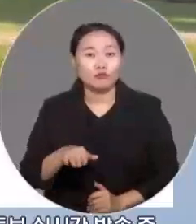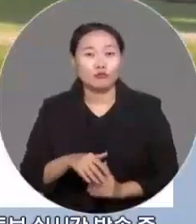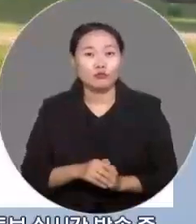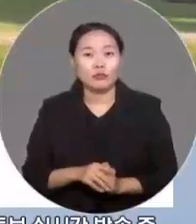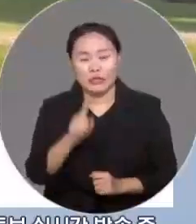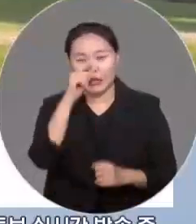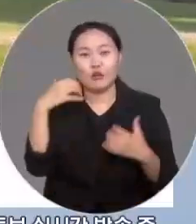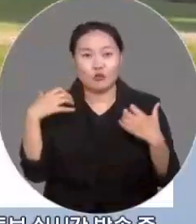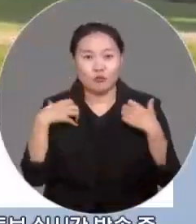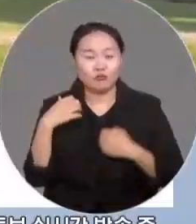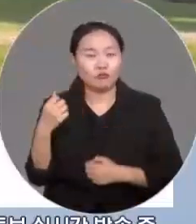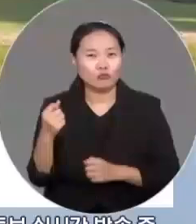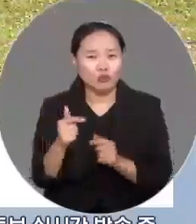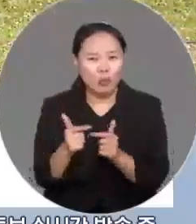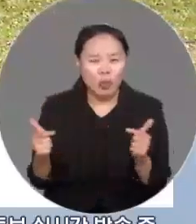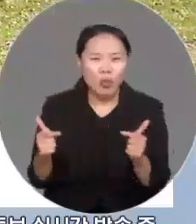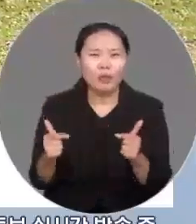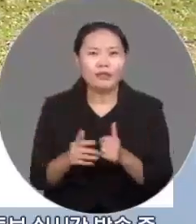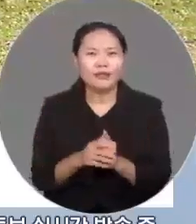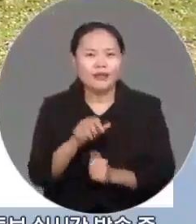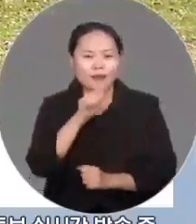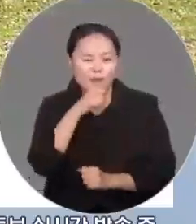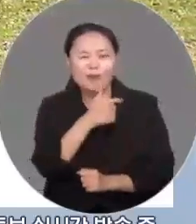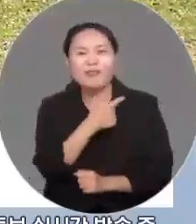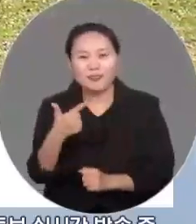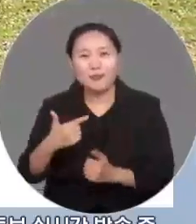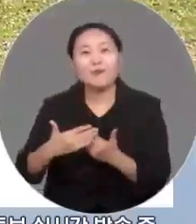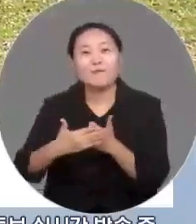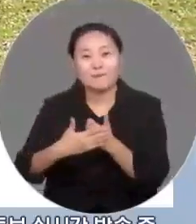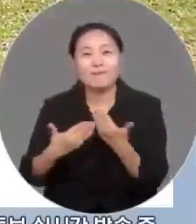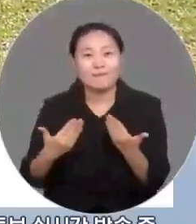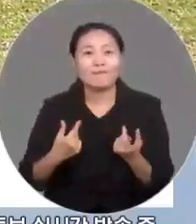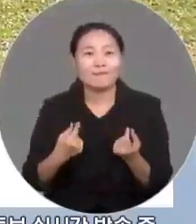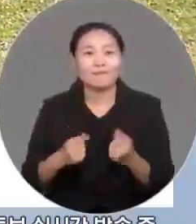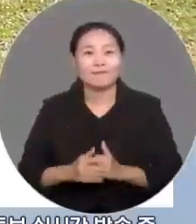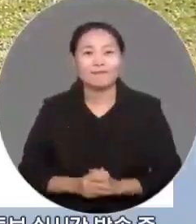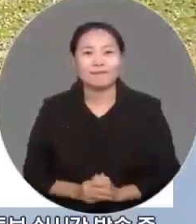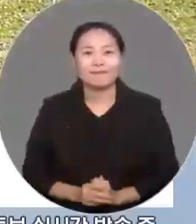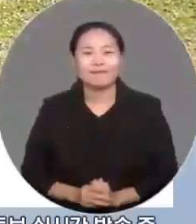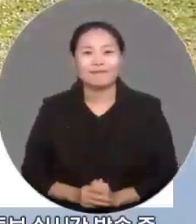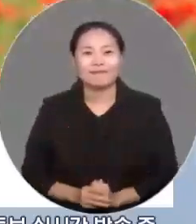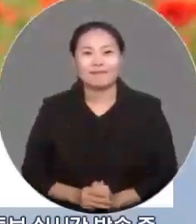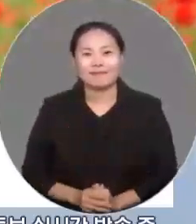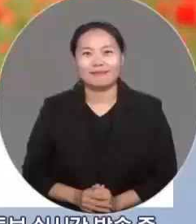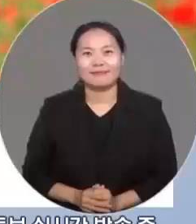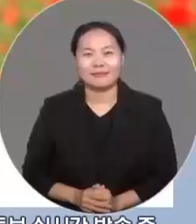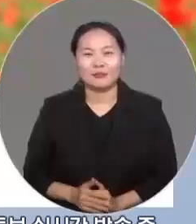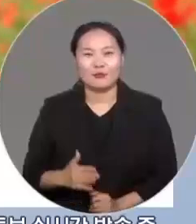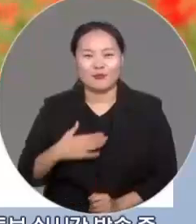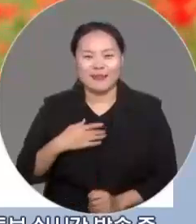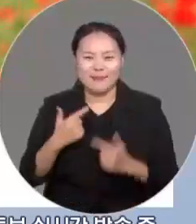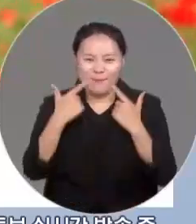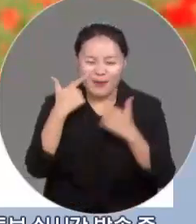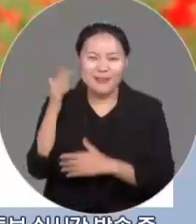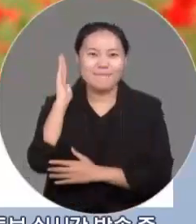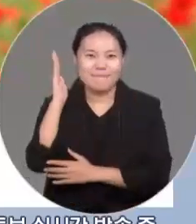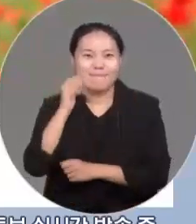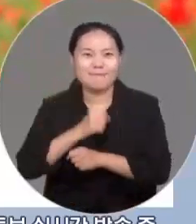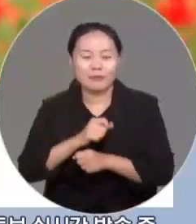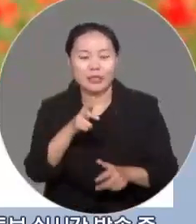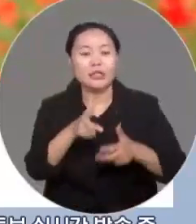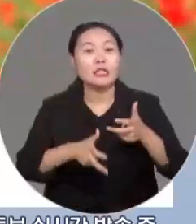성인은 기재부나 이런 부분에 큰 점수를 줬는 것 같아요. 예. 그래서 저희들 그걸 크게 부각을 했고